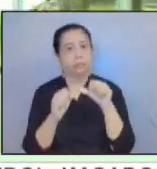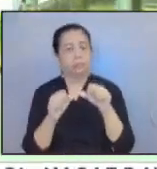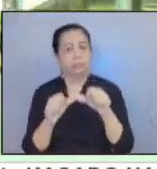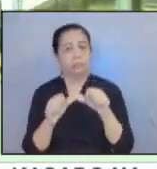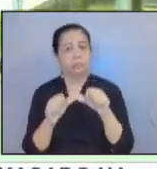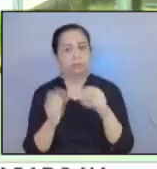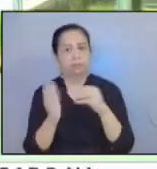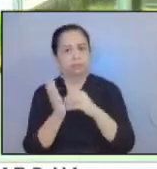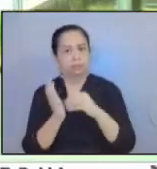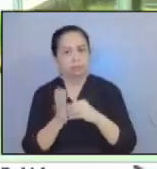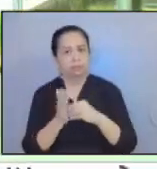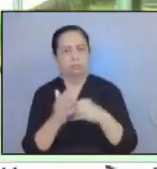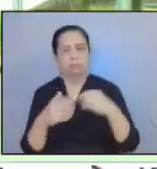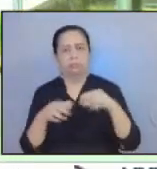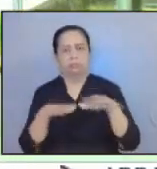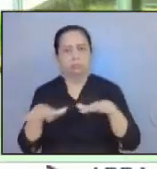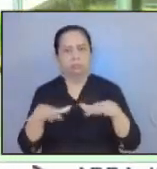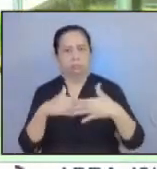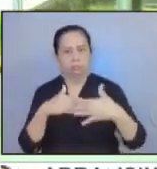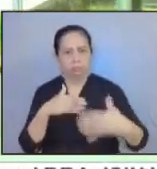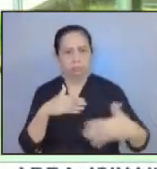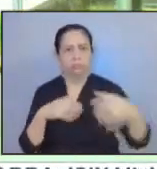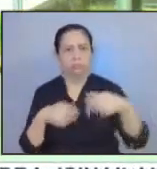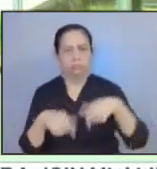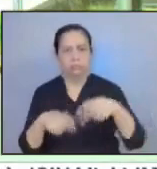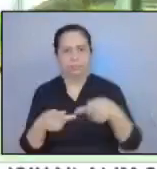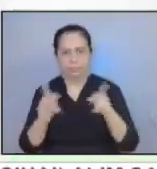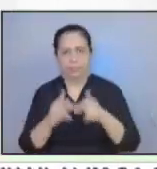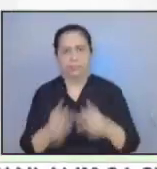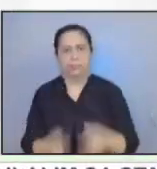naitatalang aftershocks ng FIVOX sa lugar.